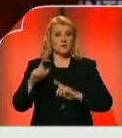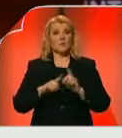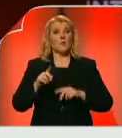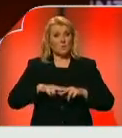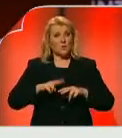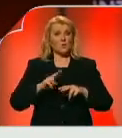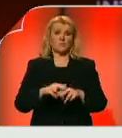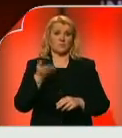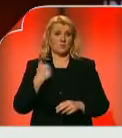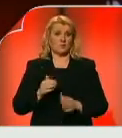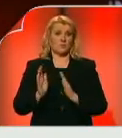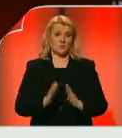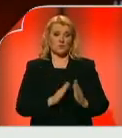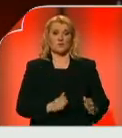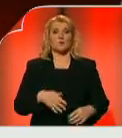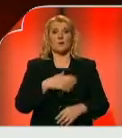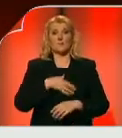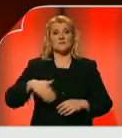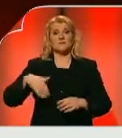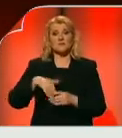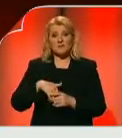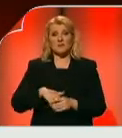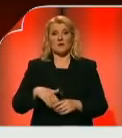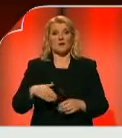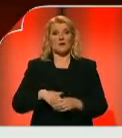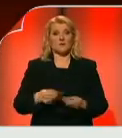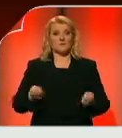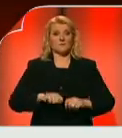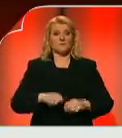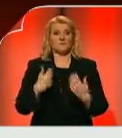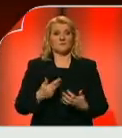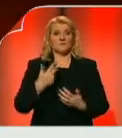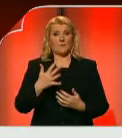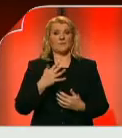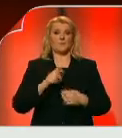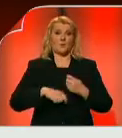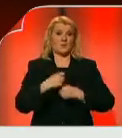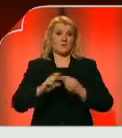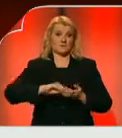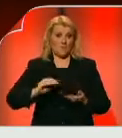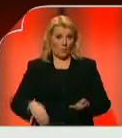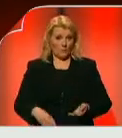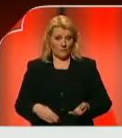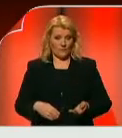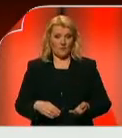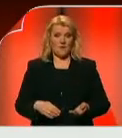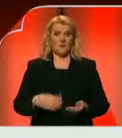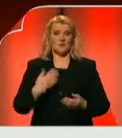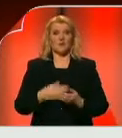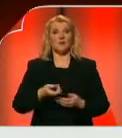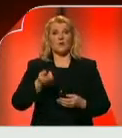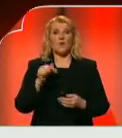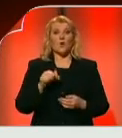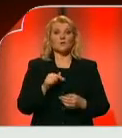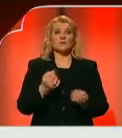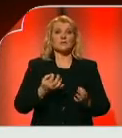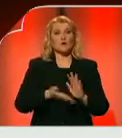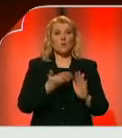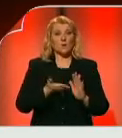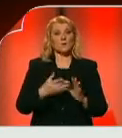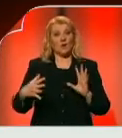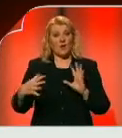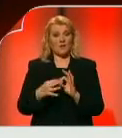naprosto standardně, to znamená ministerstvo vnitra uzavřelo 85. prováděcí smlouvu, samozřejmě na základě nějakých